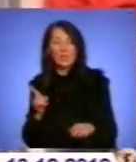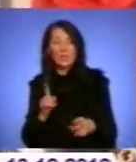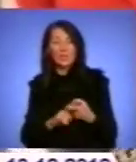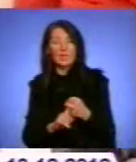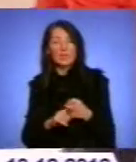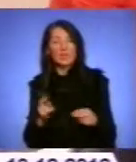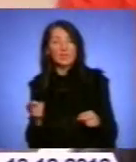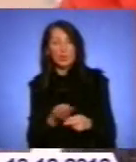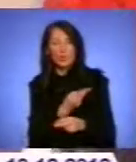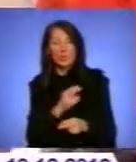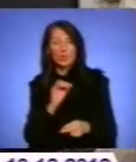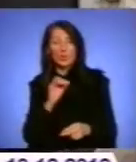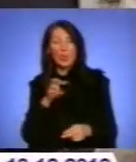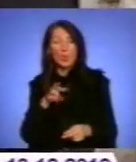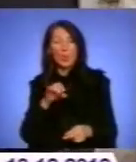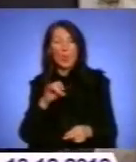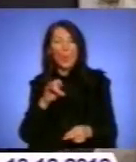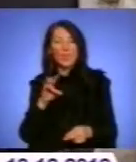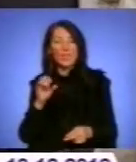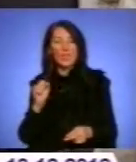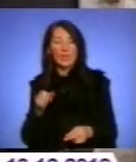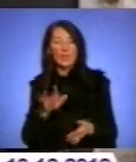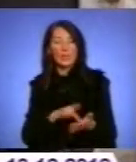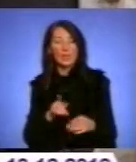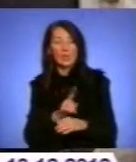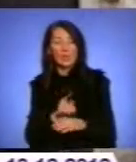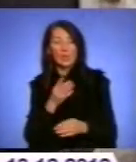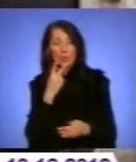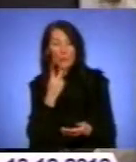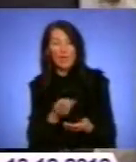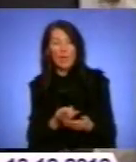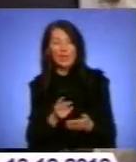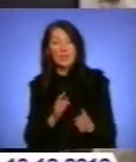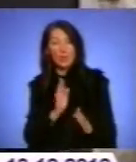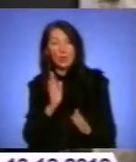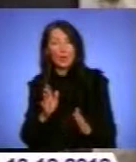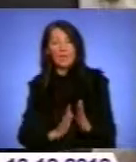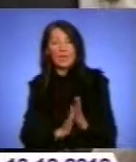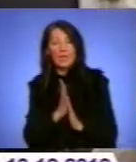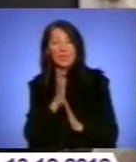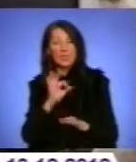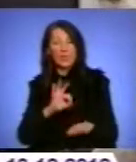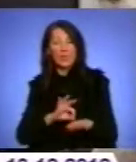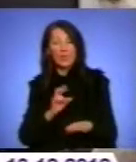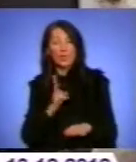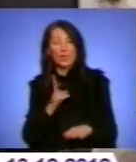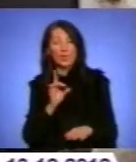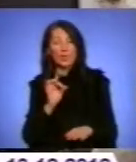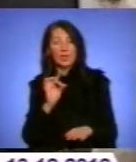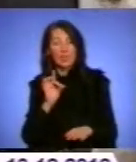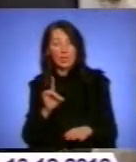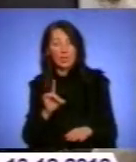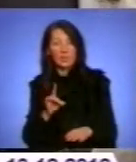так званого імунітету. В місті Тернополі спостерігається прогнозований ріст захворюваності на кір.